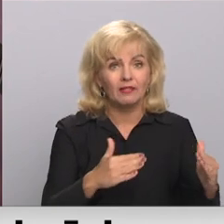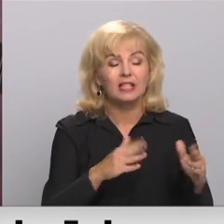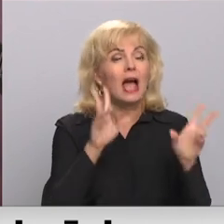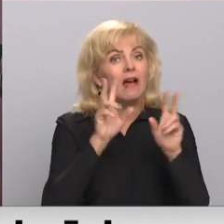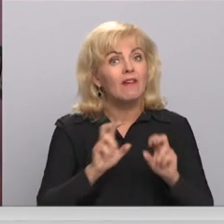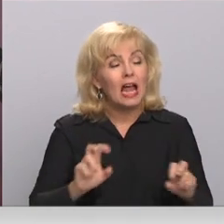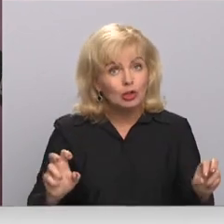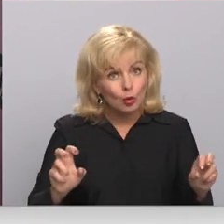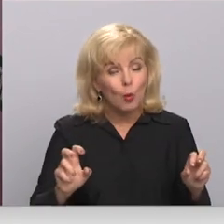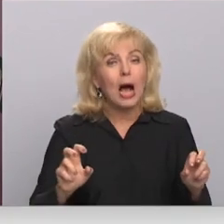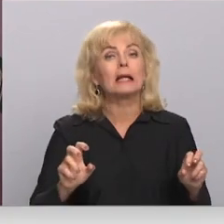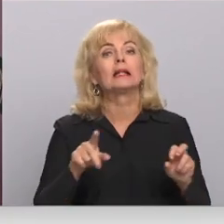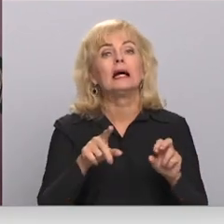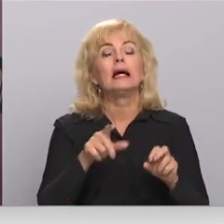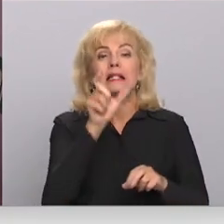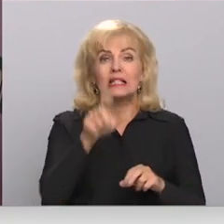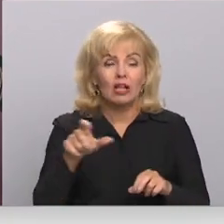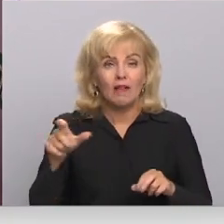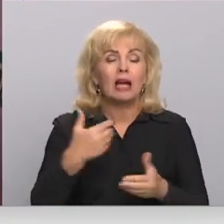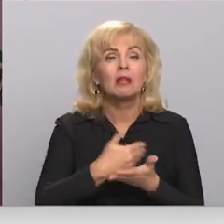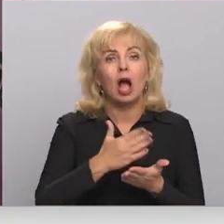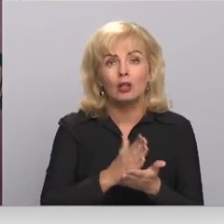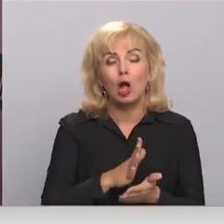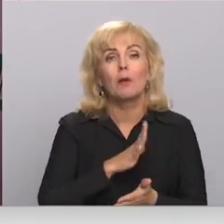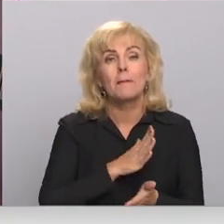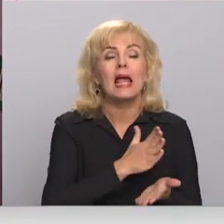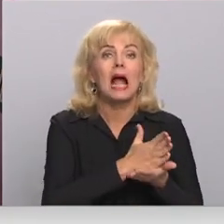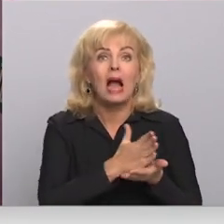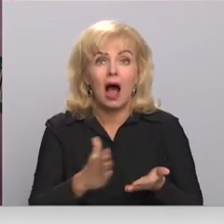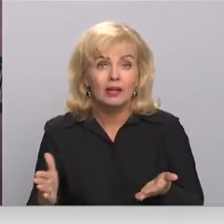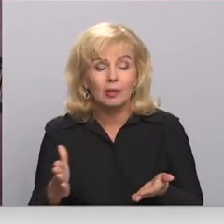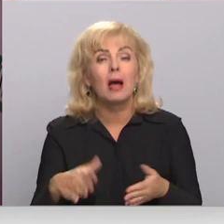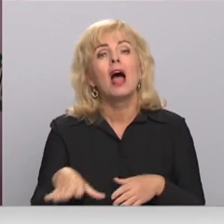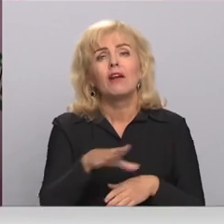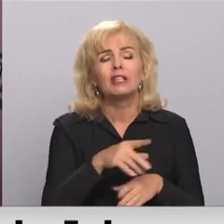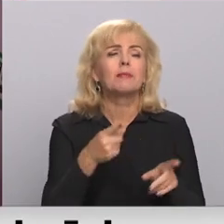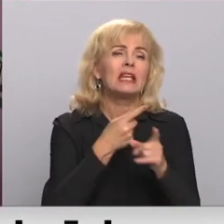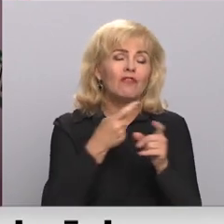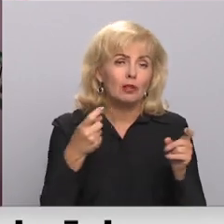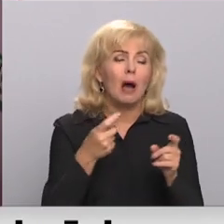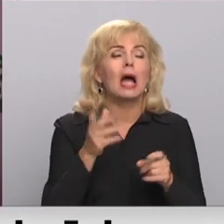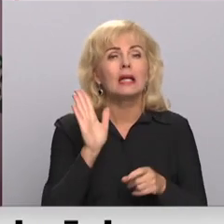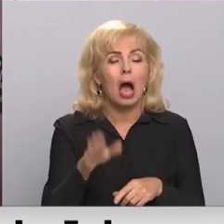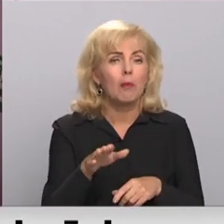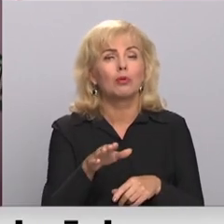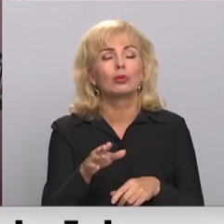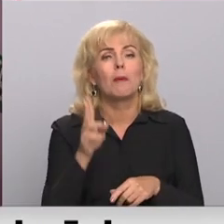pārbaudes, pārsvarā cilvēkiem viss bija kārtībā. Bija visi informēti, kad jābūt tam